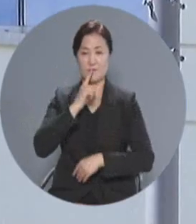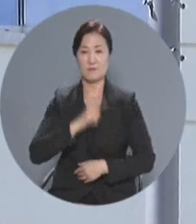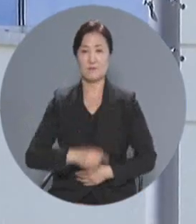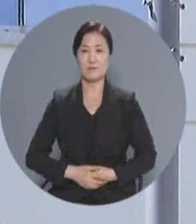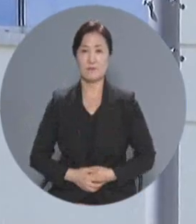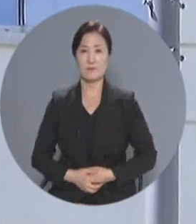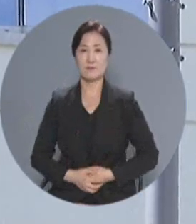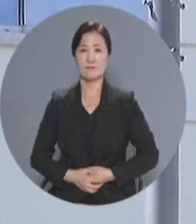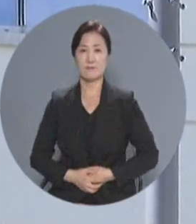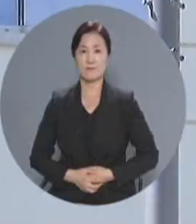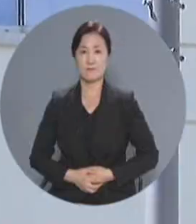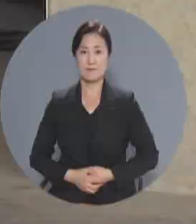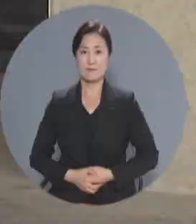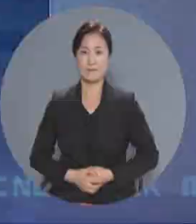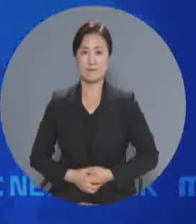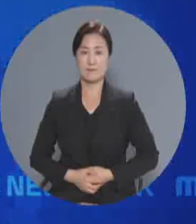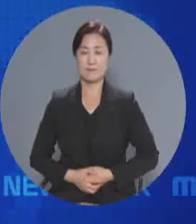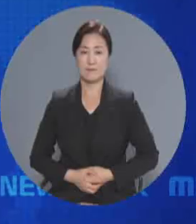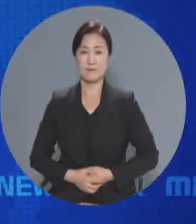밝혔습니다.